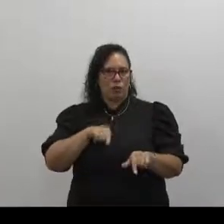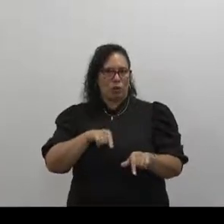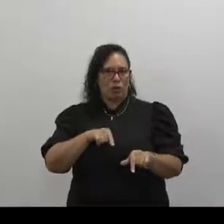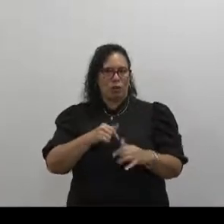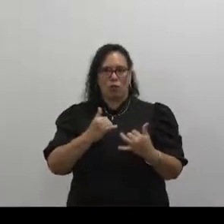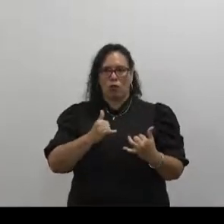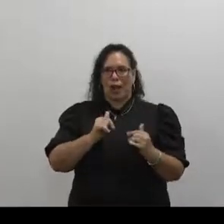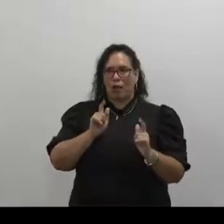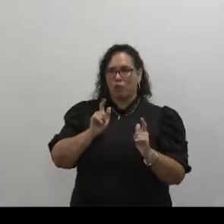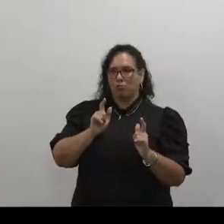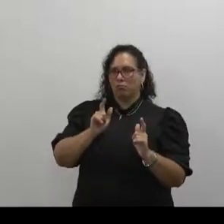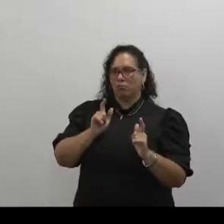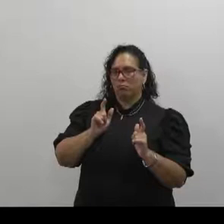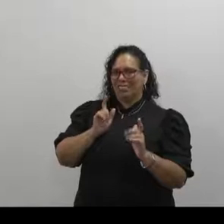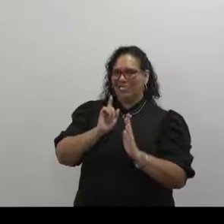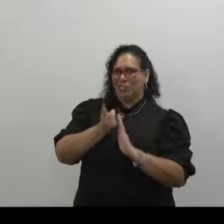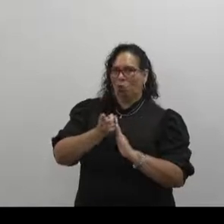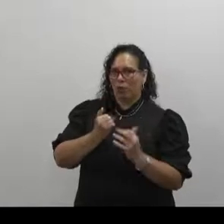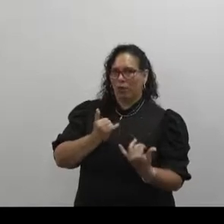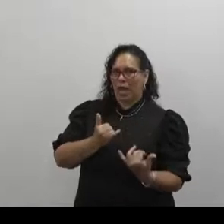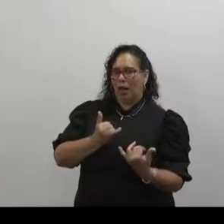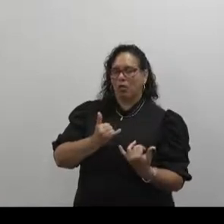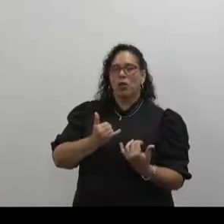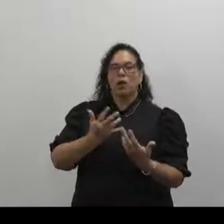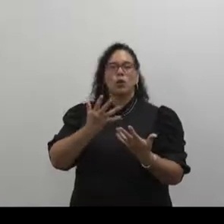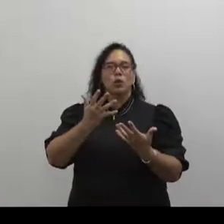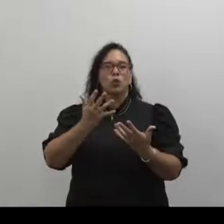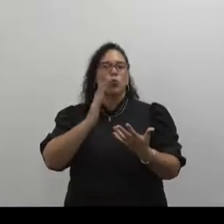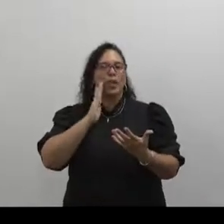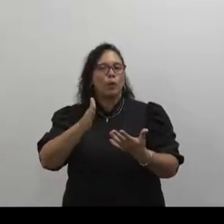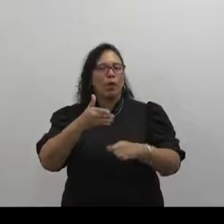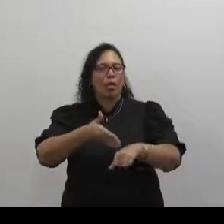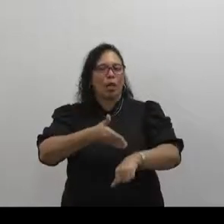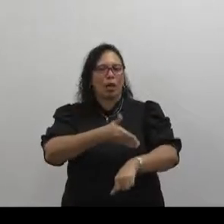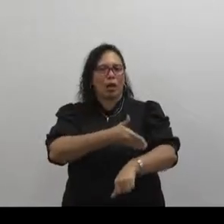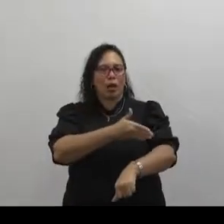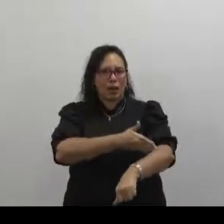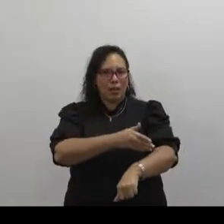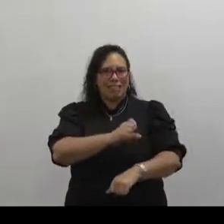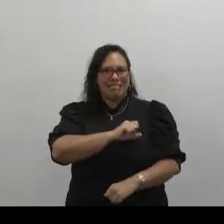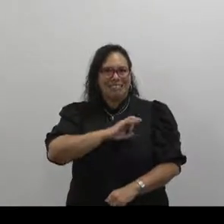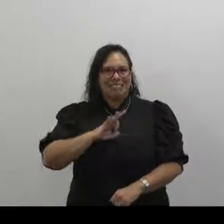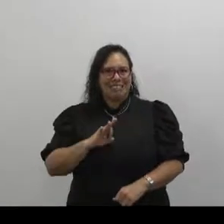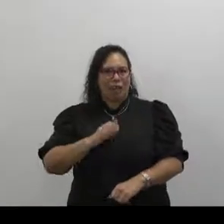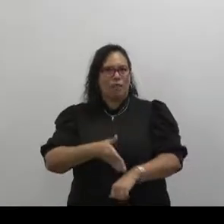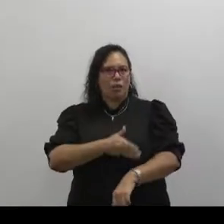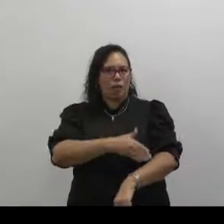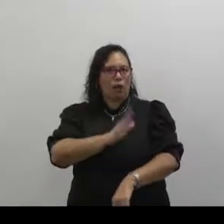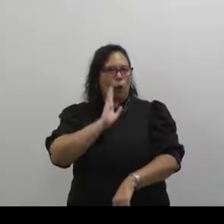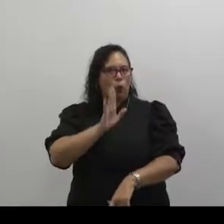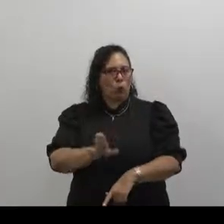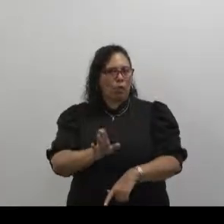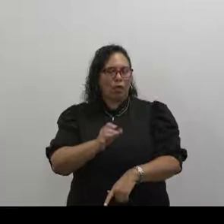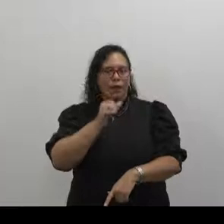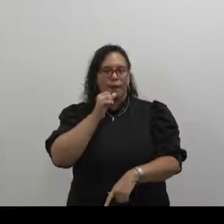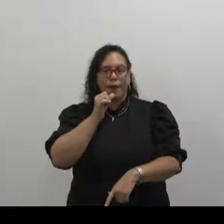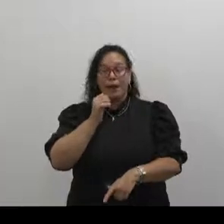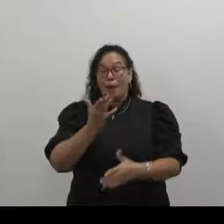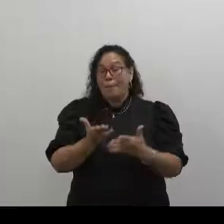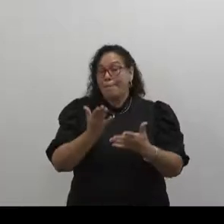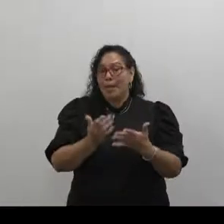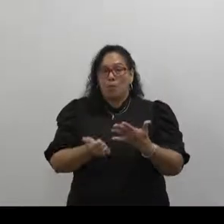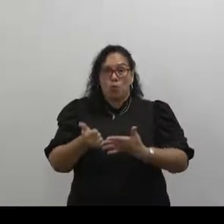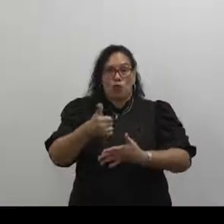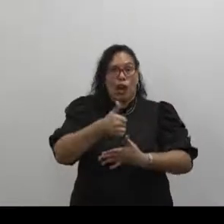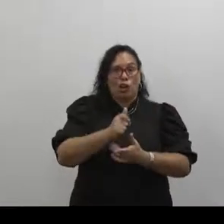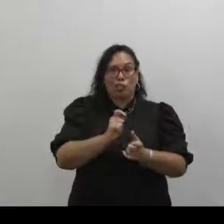bàn rải rắp âm pi rồi bài ca ní chơi rồi bài ca rồi rồi vợ mình chỉ vật đại dương thơ ca vì khẳng khăn ông tây khăn